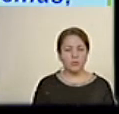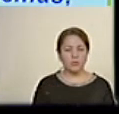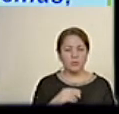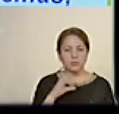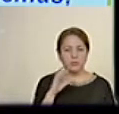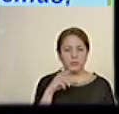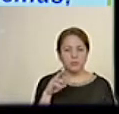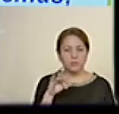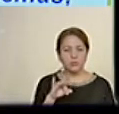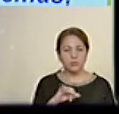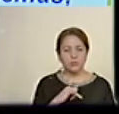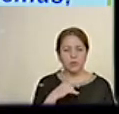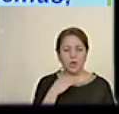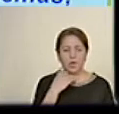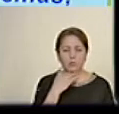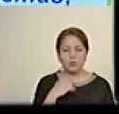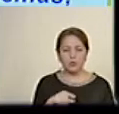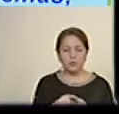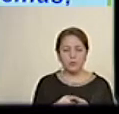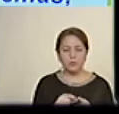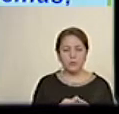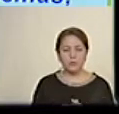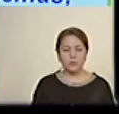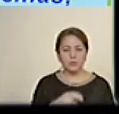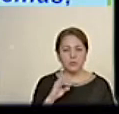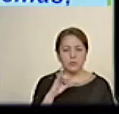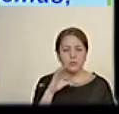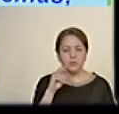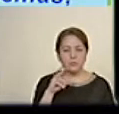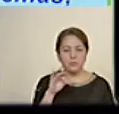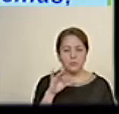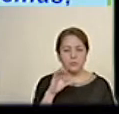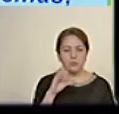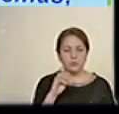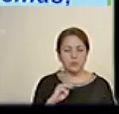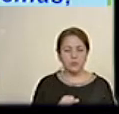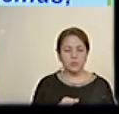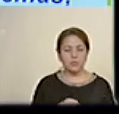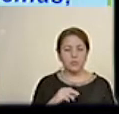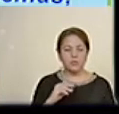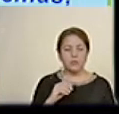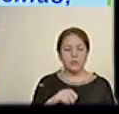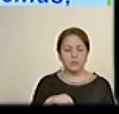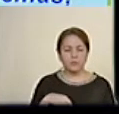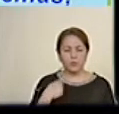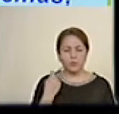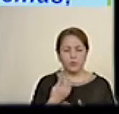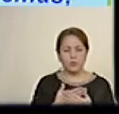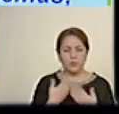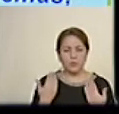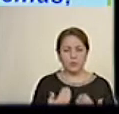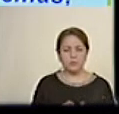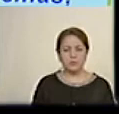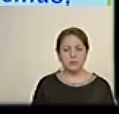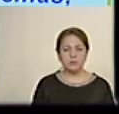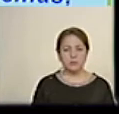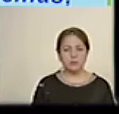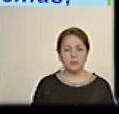дуру – ахмакона. Неспроста – бейджис эмас, бекорге эмас.